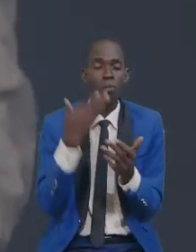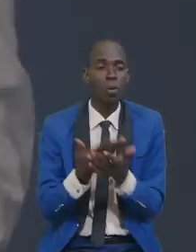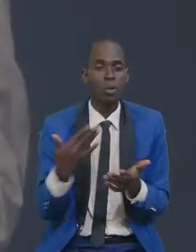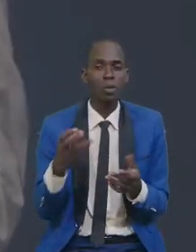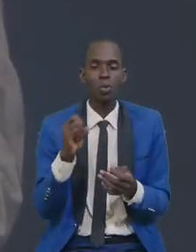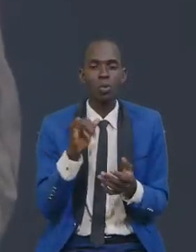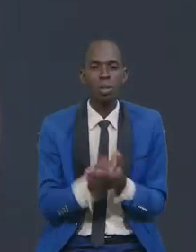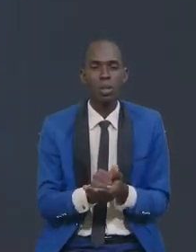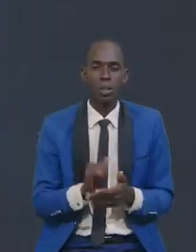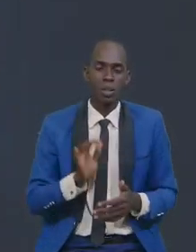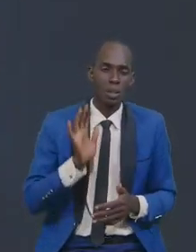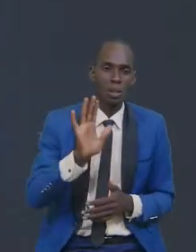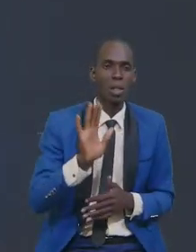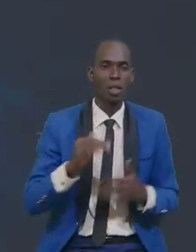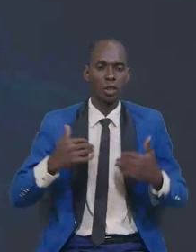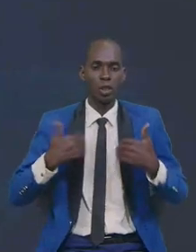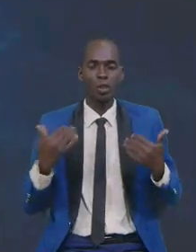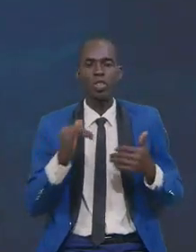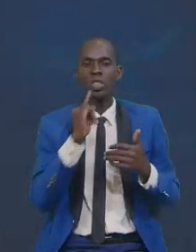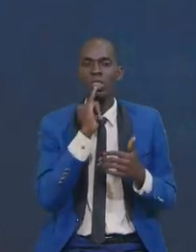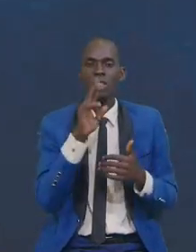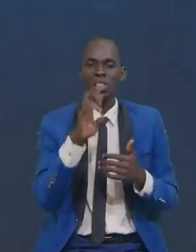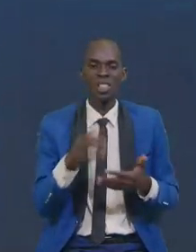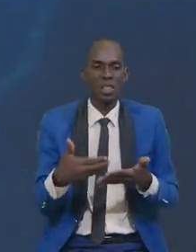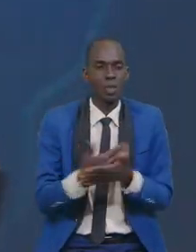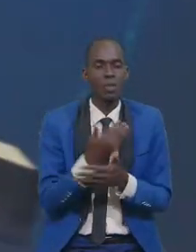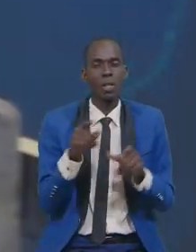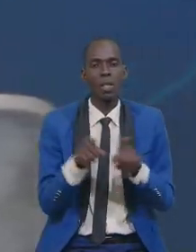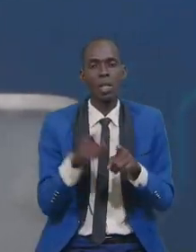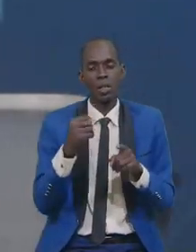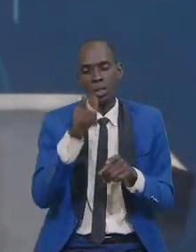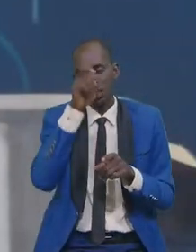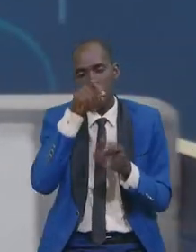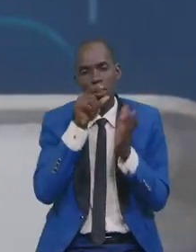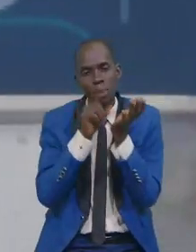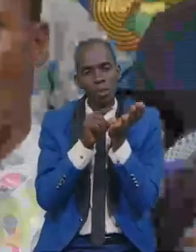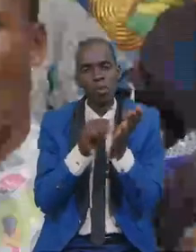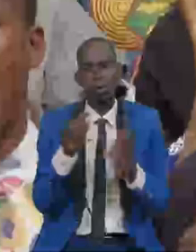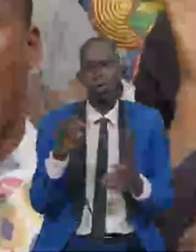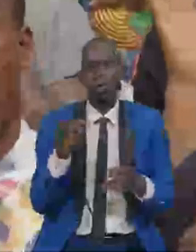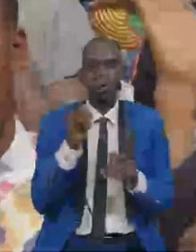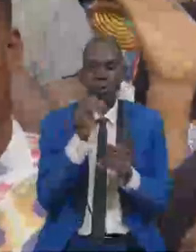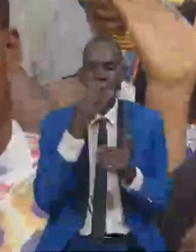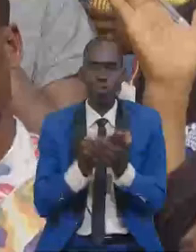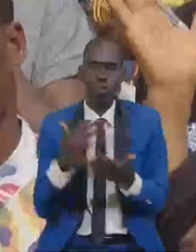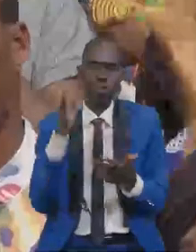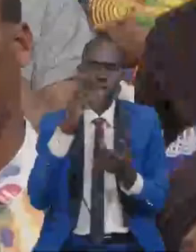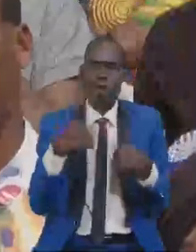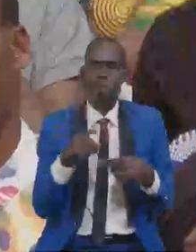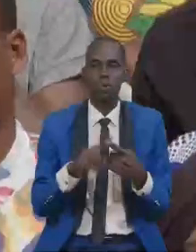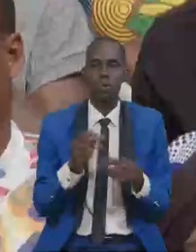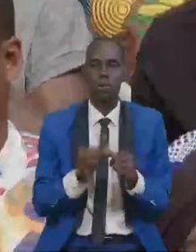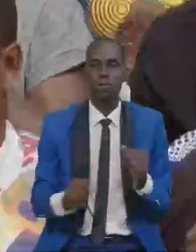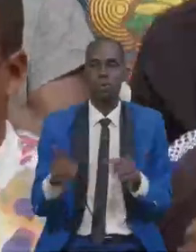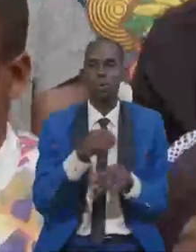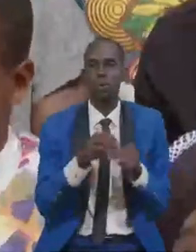choses afin que ma jeunesse est renouvelée comme l'aigle. Et de bonnes choses vont arriver à